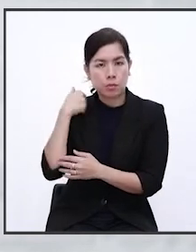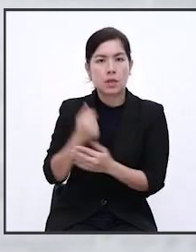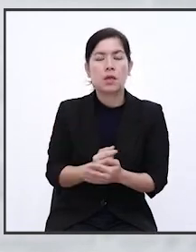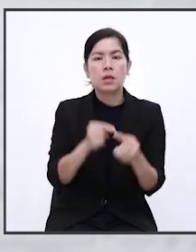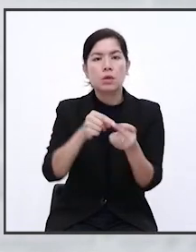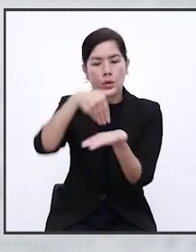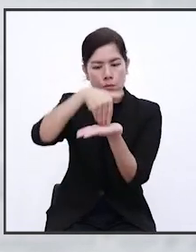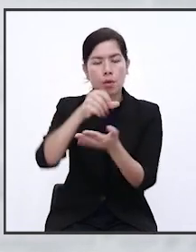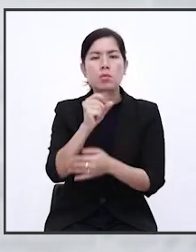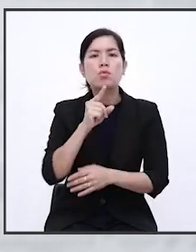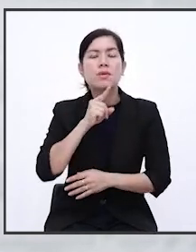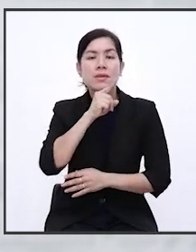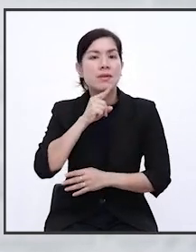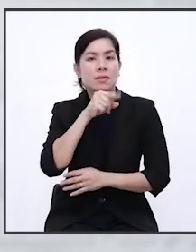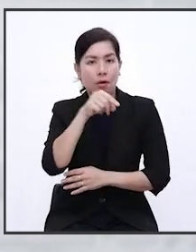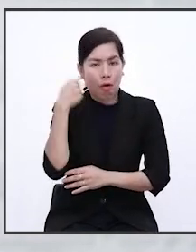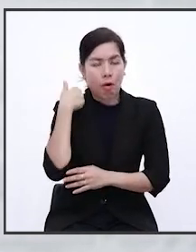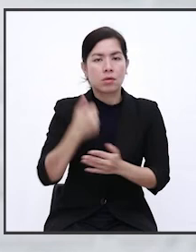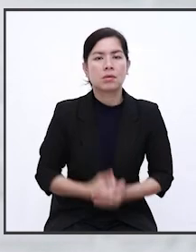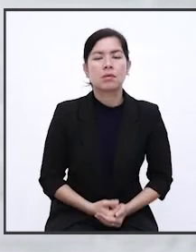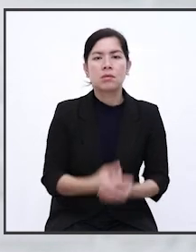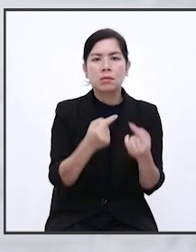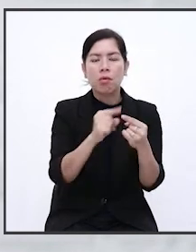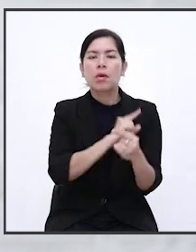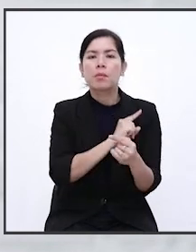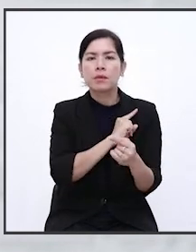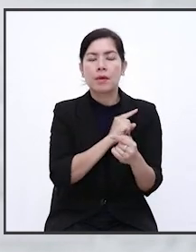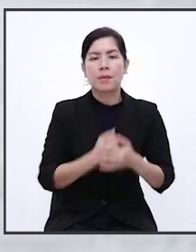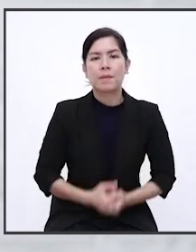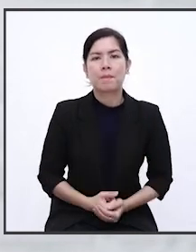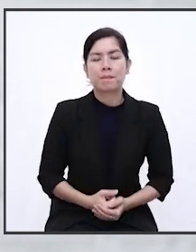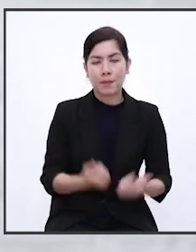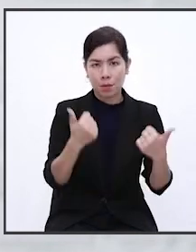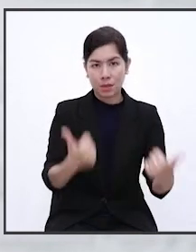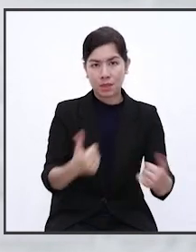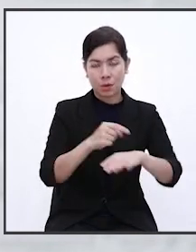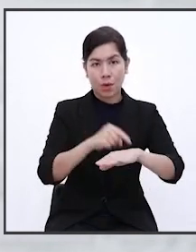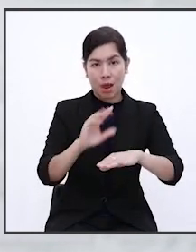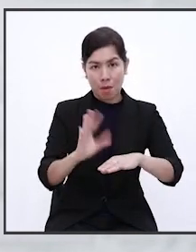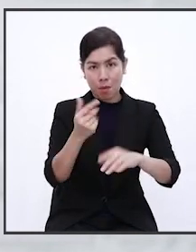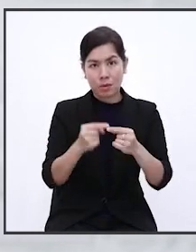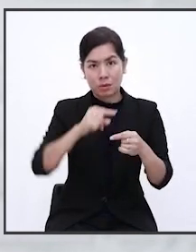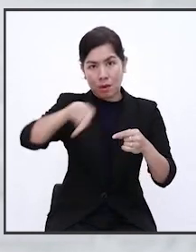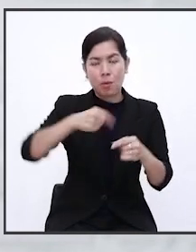สิรินธรเพื่อการฟื้นฟูสมรรถภาพทางการแพทย์แห่งชาติค่ะส่วนวันนี้เวลาหมดลงแล้วแอนพร้อม